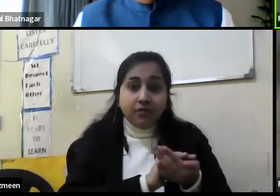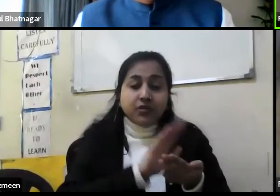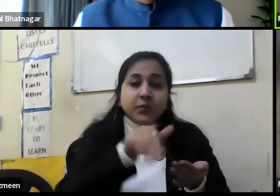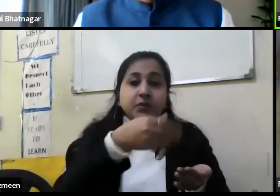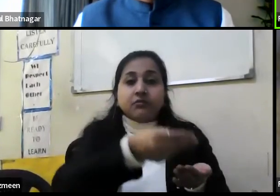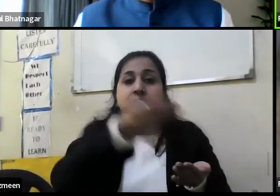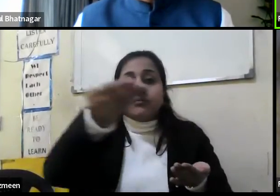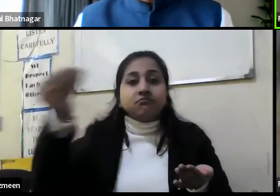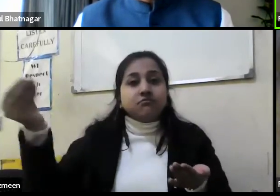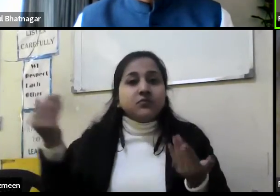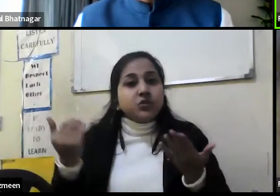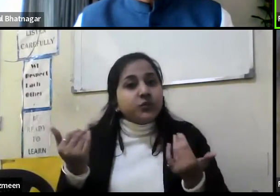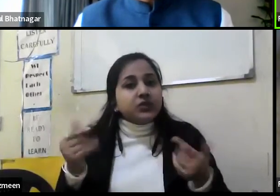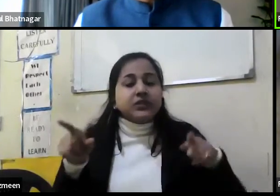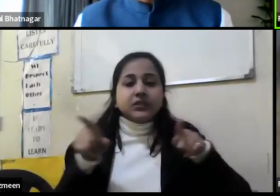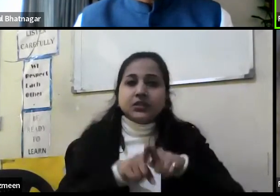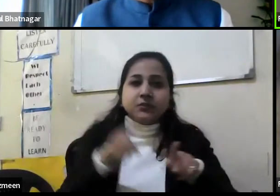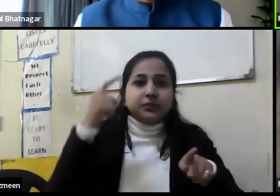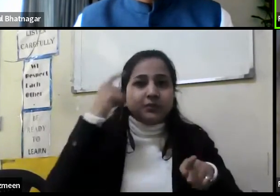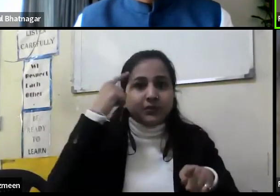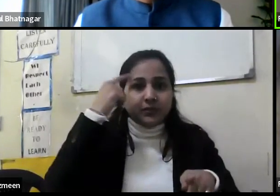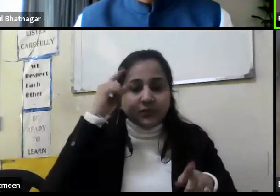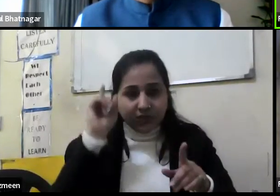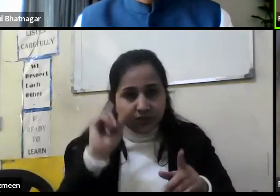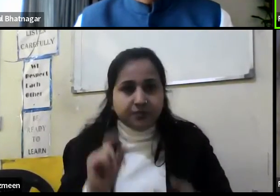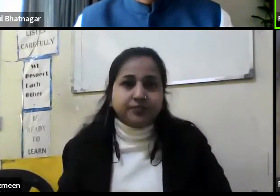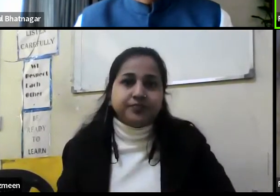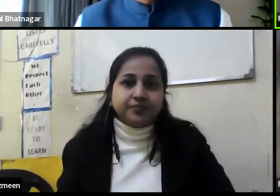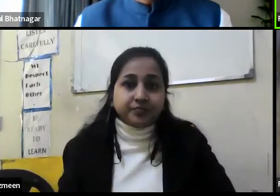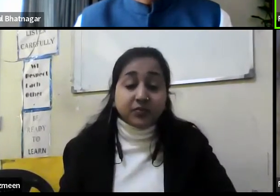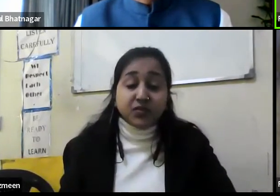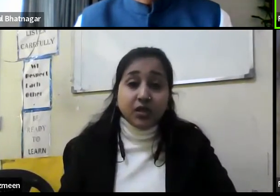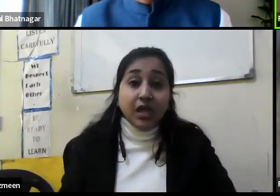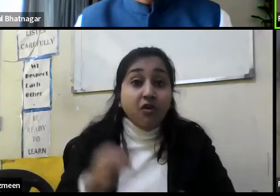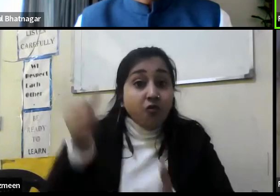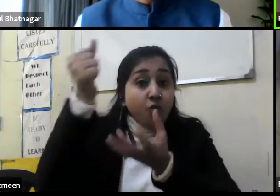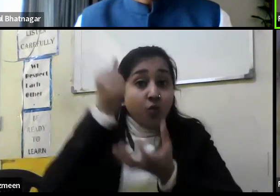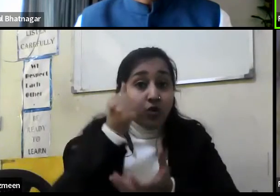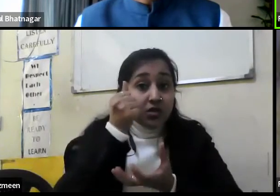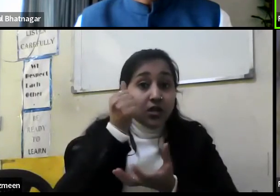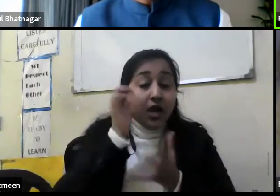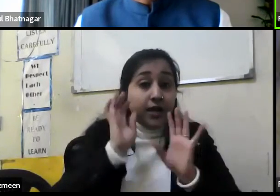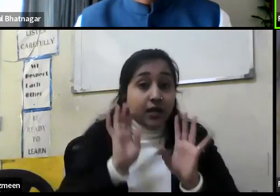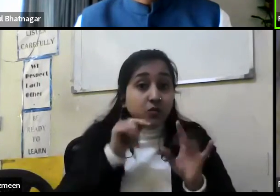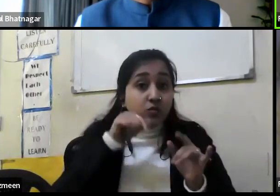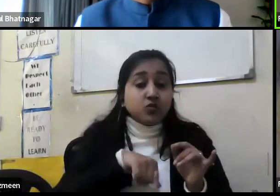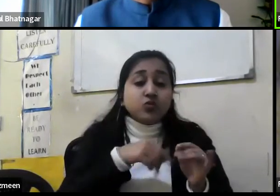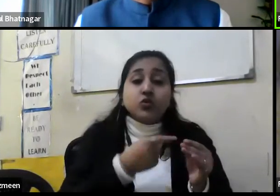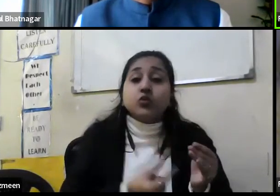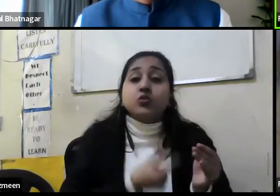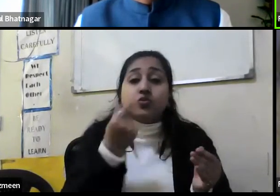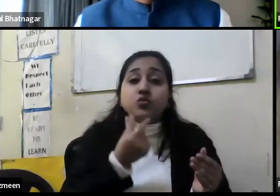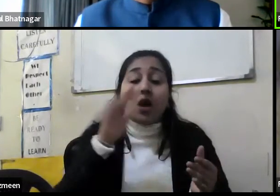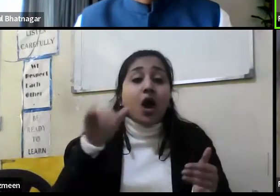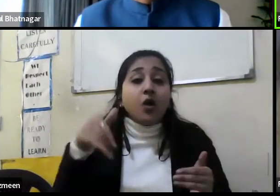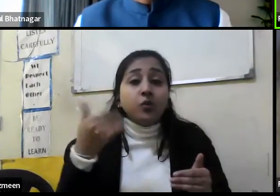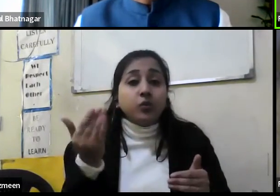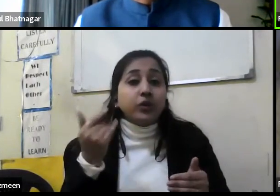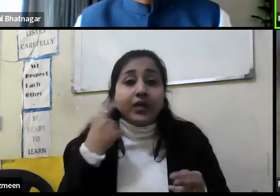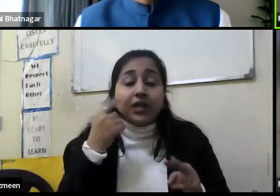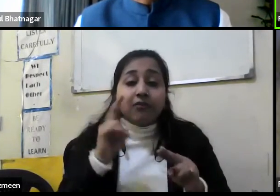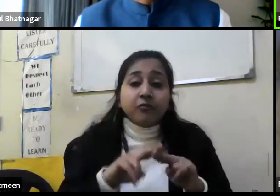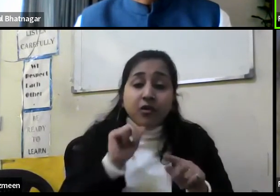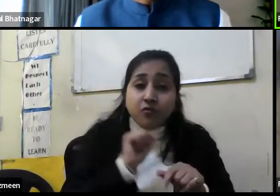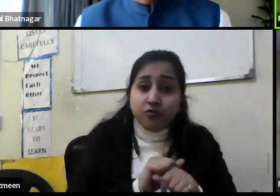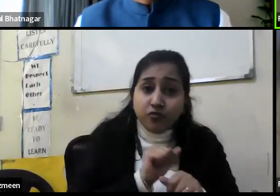तो इसी तरह से फंड्स की यूटिलाइजेशन, कि अगर मैं अपना वर्किंग कैपिटल लेके घर बना लूं,